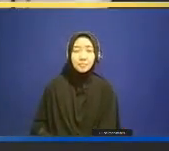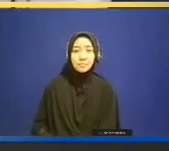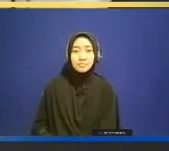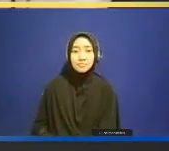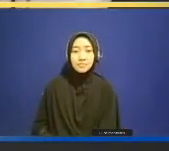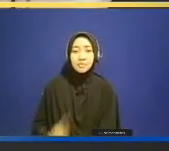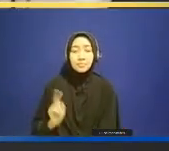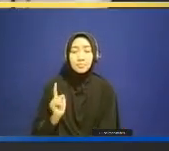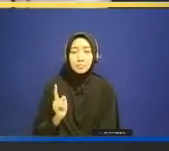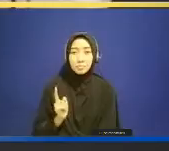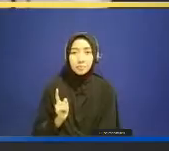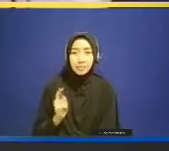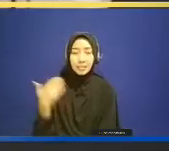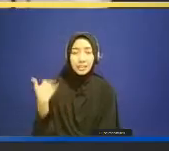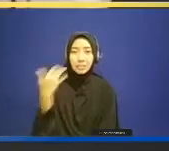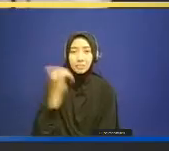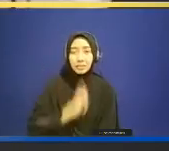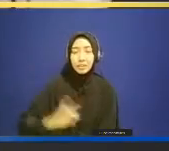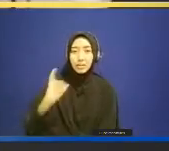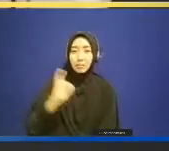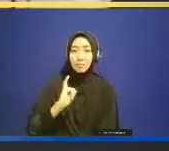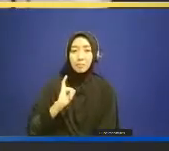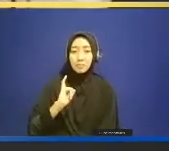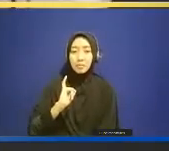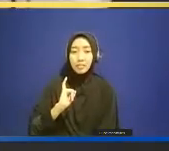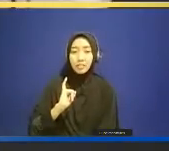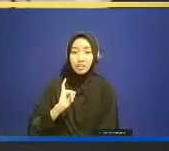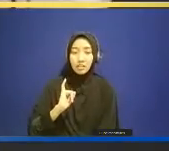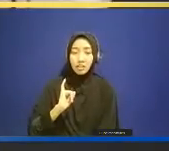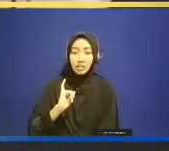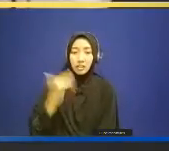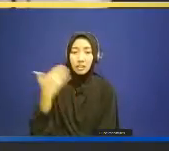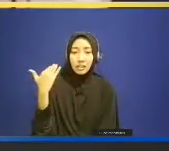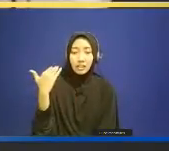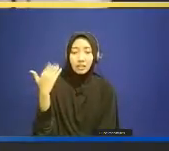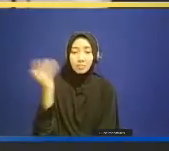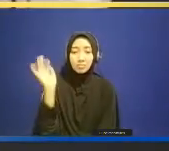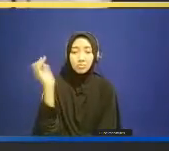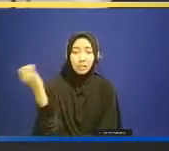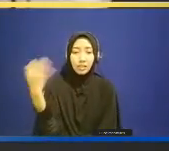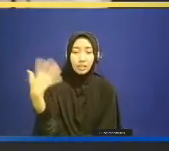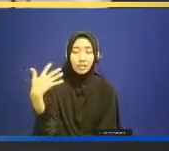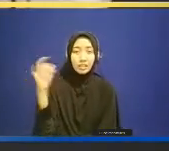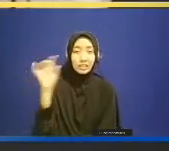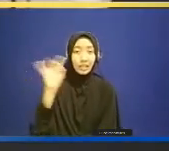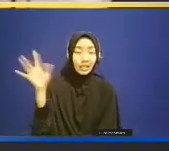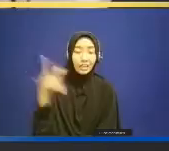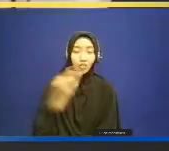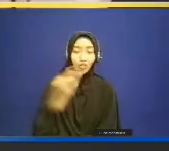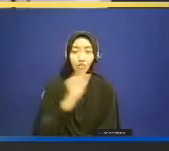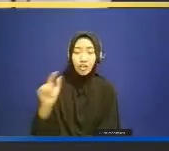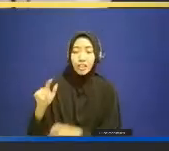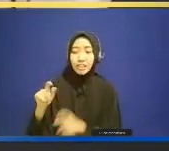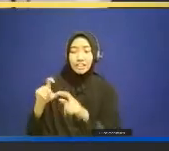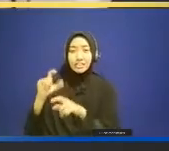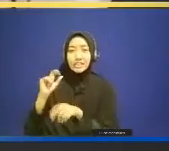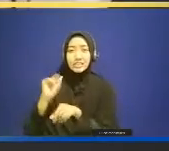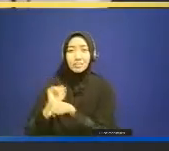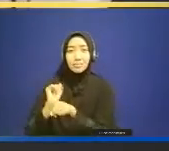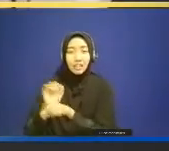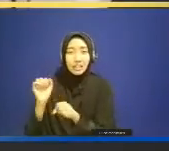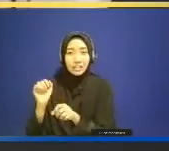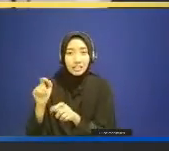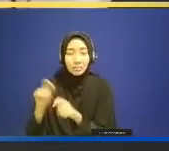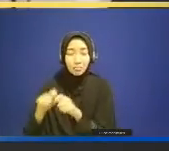sehingga Kemudian dari bersama-sama dengan ritme yang lain termasuk undang-undang ABB ada kita kerja tetapi